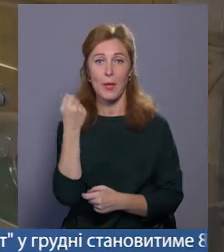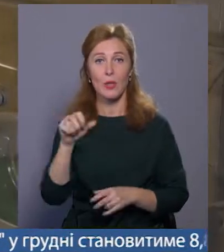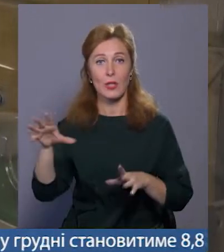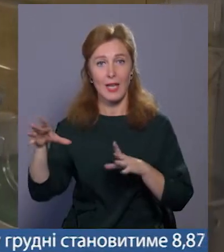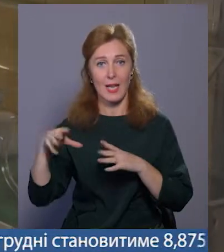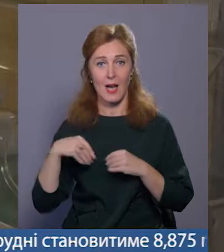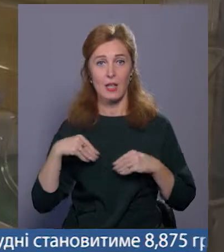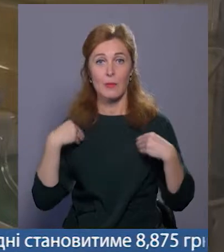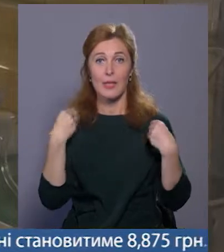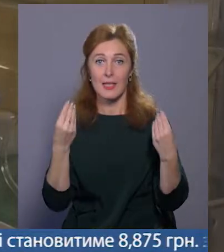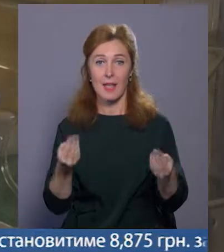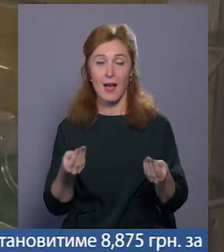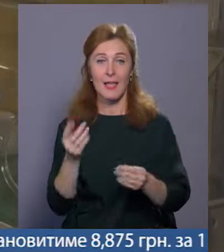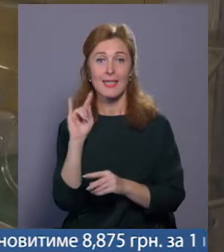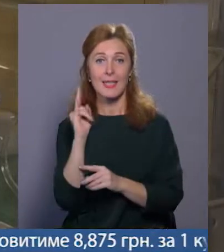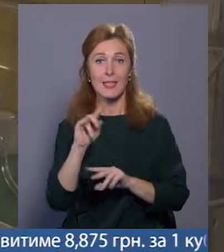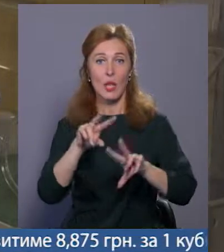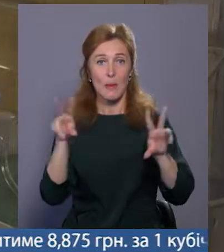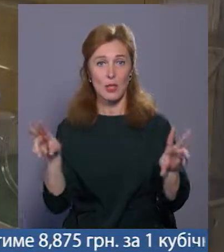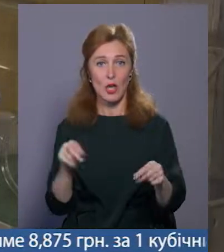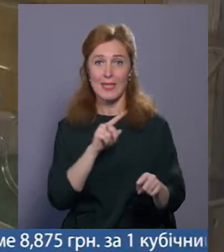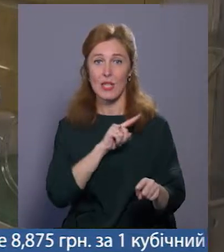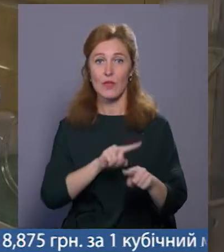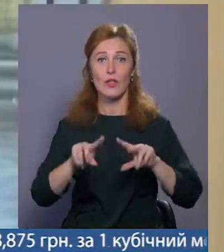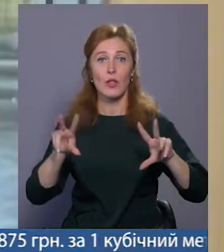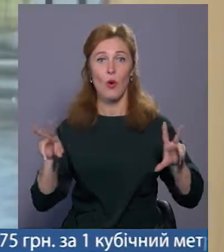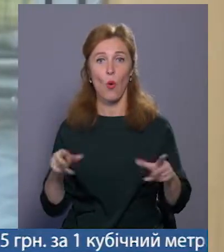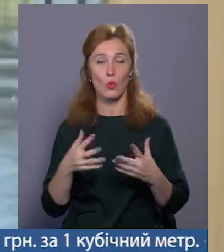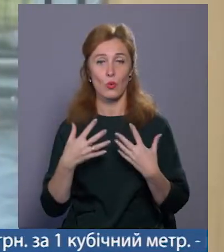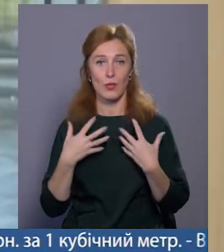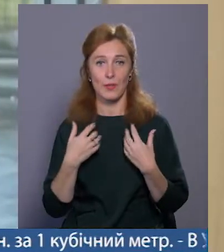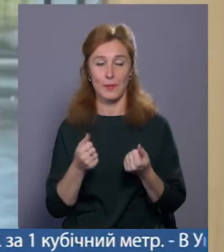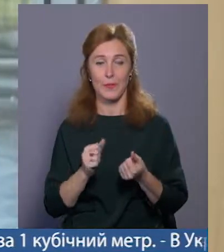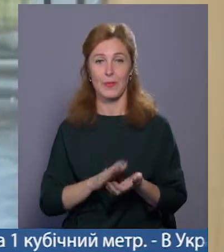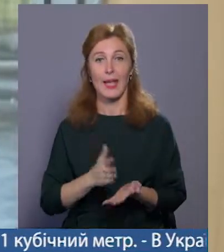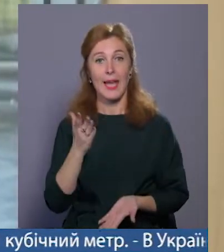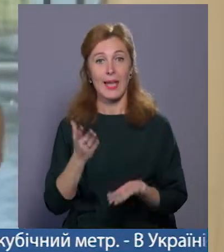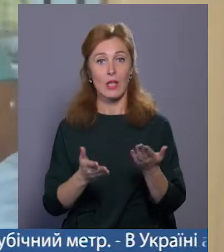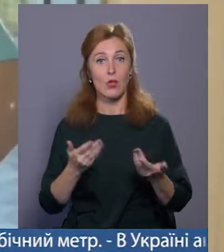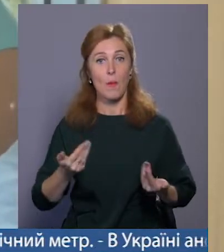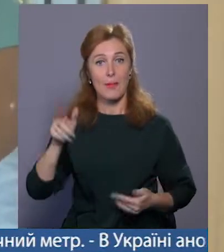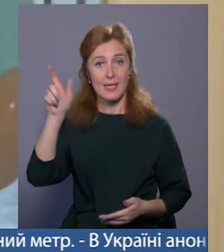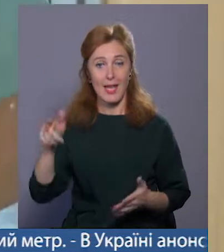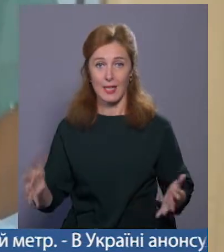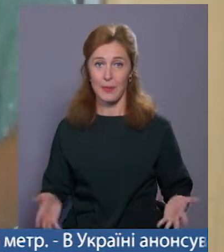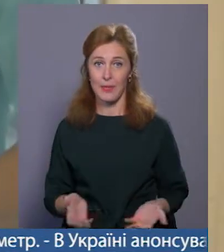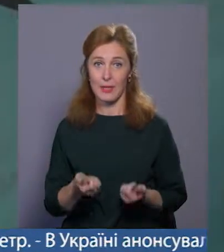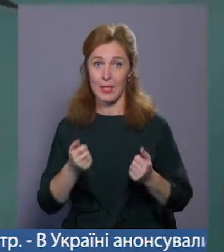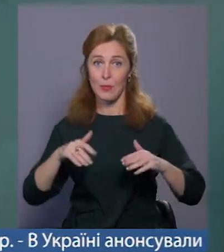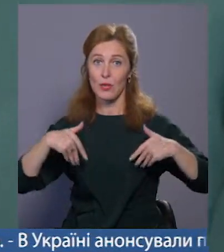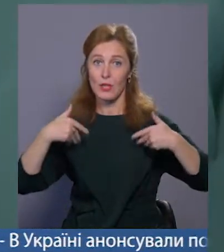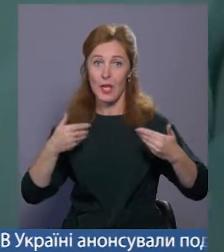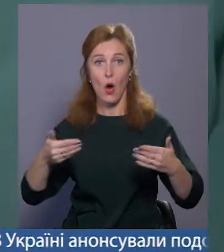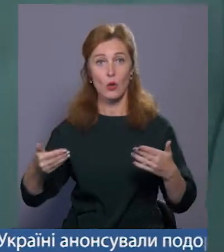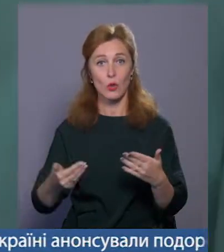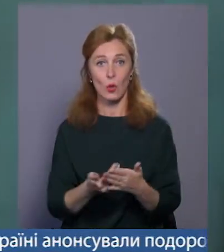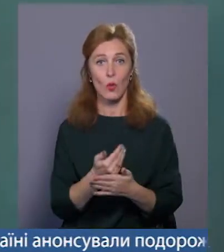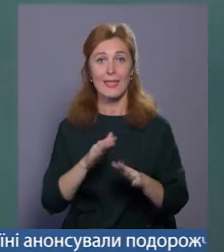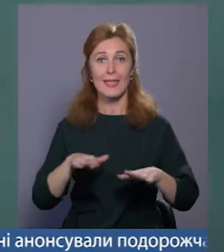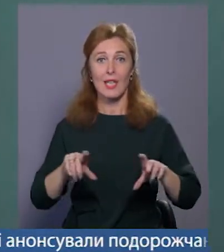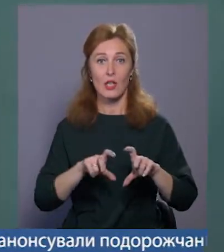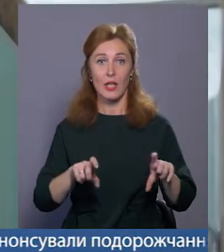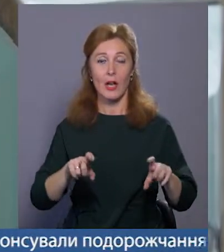нашим шанс на швидше одужання і шанс на життя. Якщо містяни підтримають ідеї медиків, обновки дитяча лікарня матиме